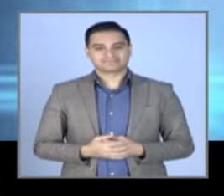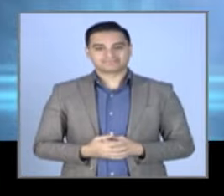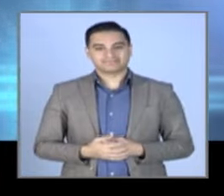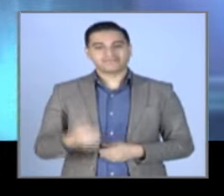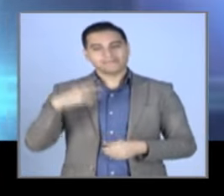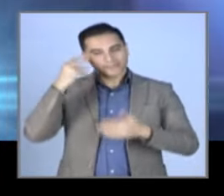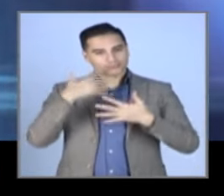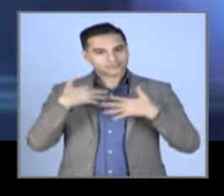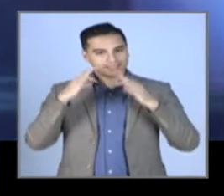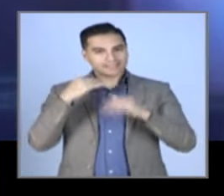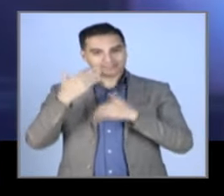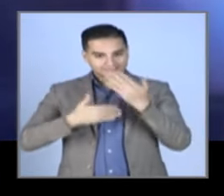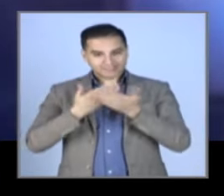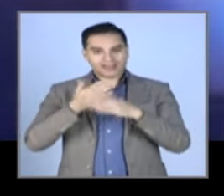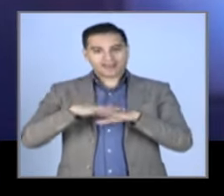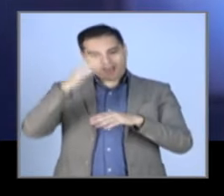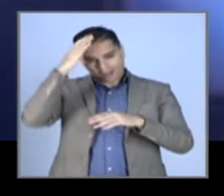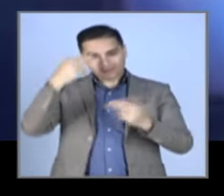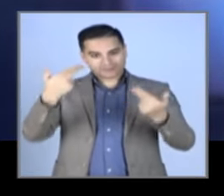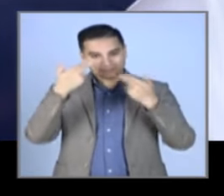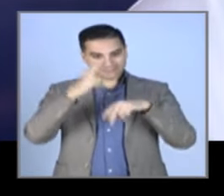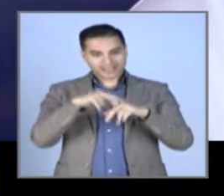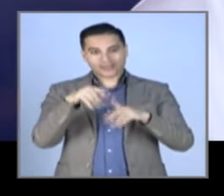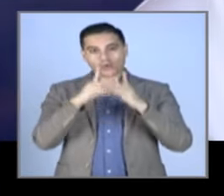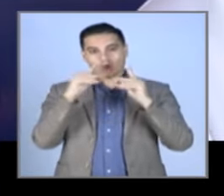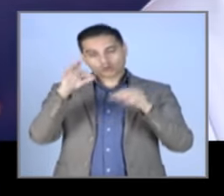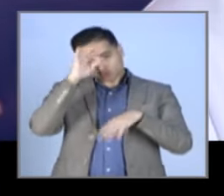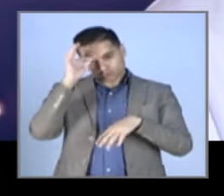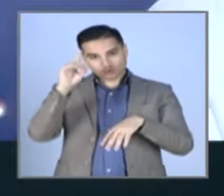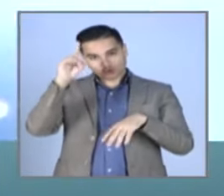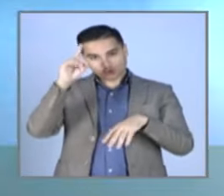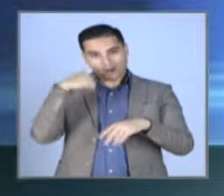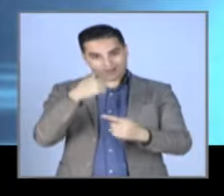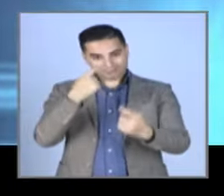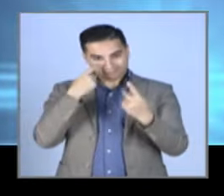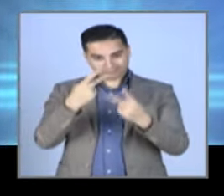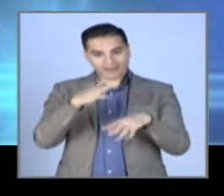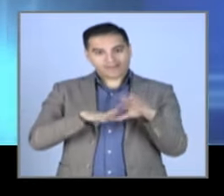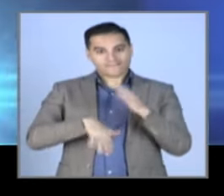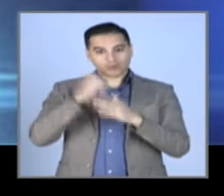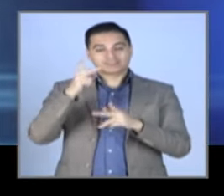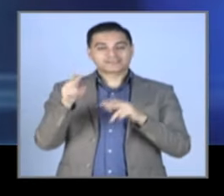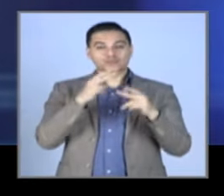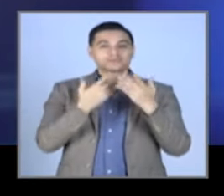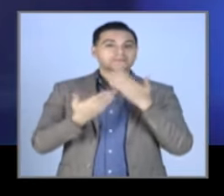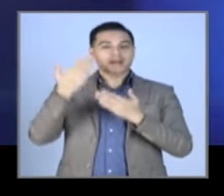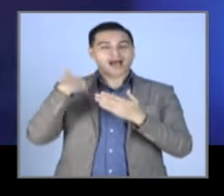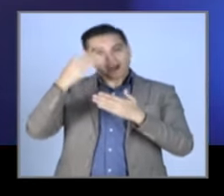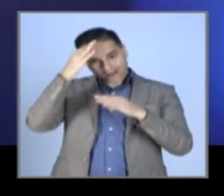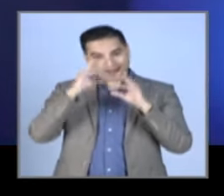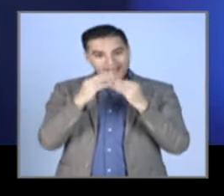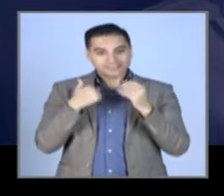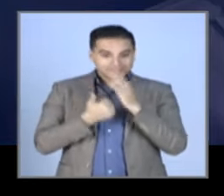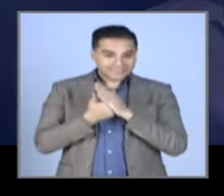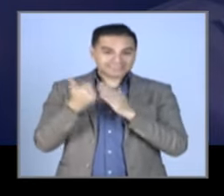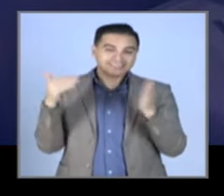مبسوط جدا اني رجعت الاستوديو العباقره من تاني لانه كان وحشني، وان شاء الله نفوز في ماتش النهارده. الموسم اللي فات العباقره عائلات وصلنا